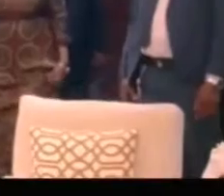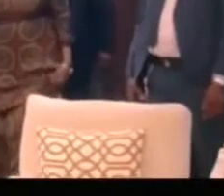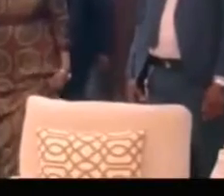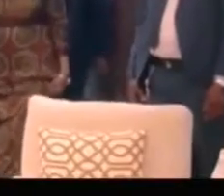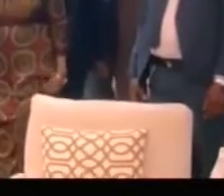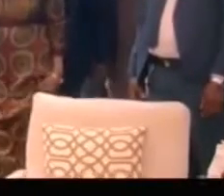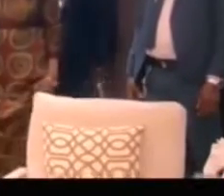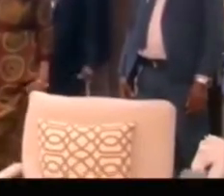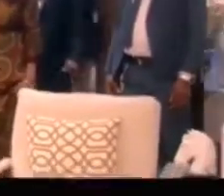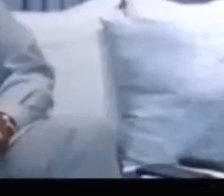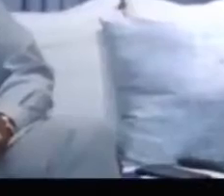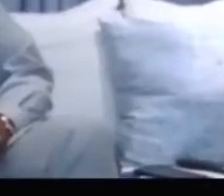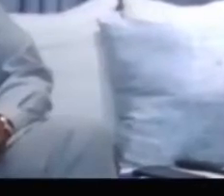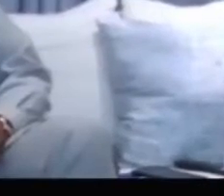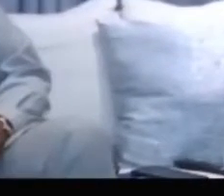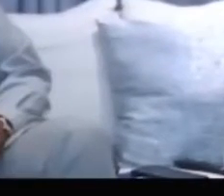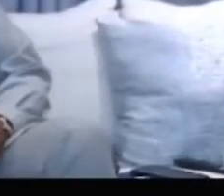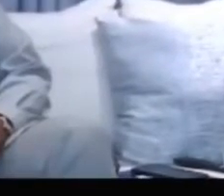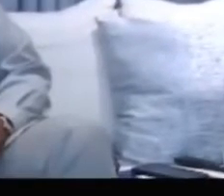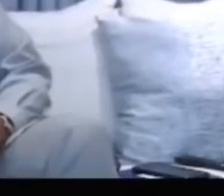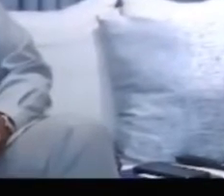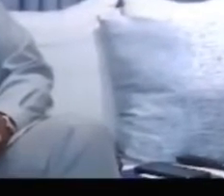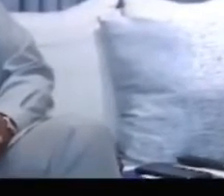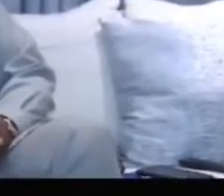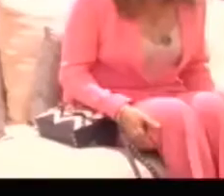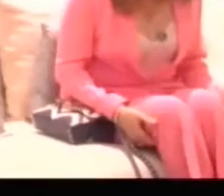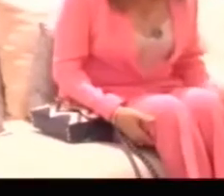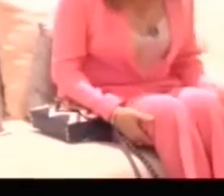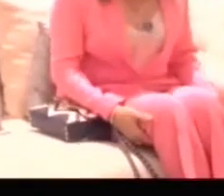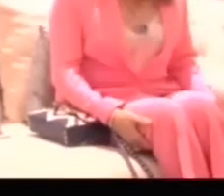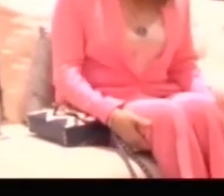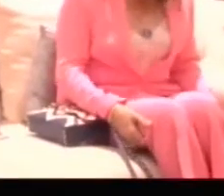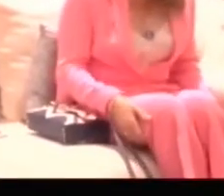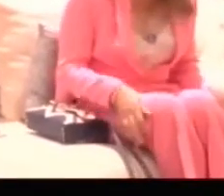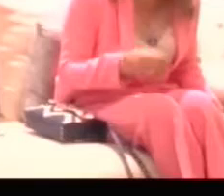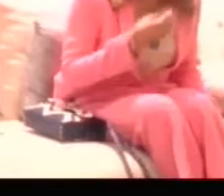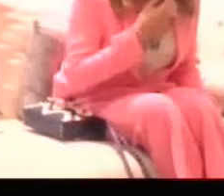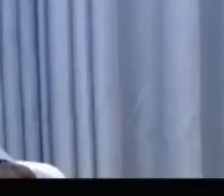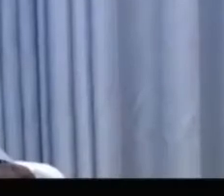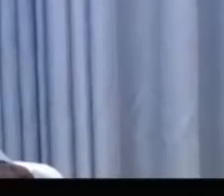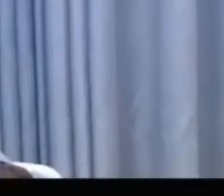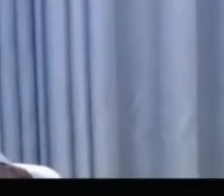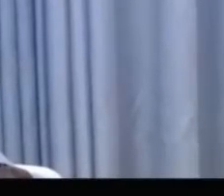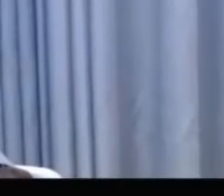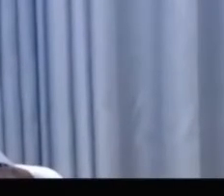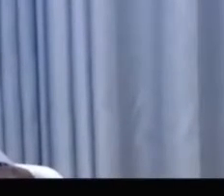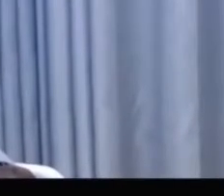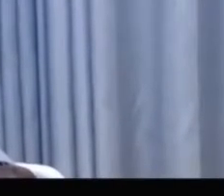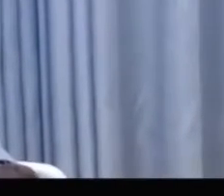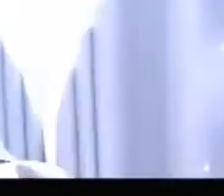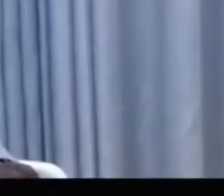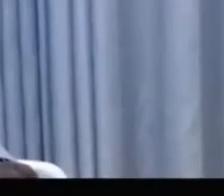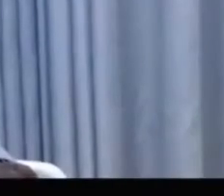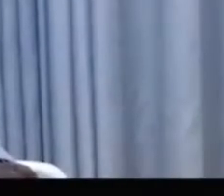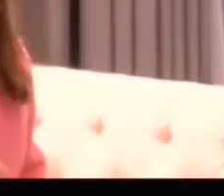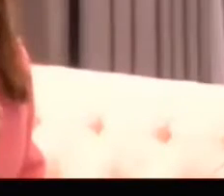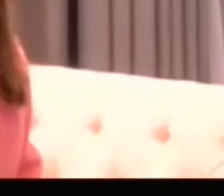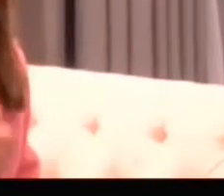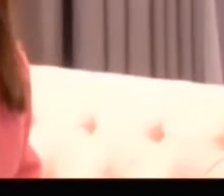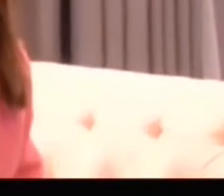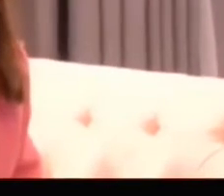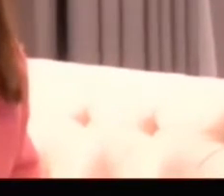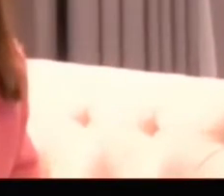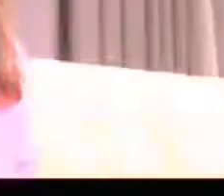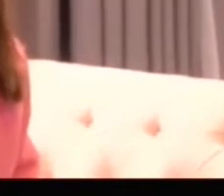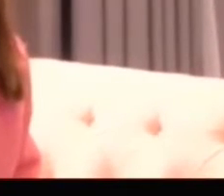officiel. Kinshasa abritera en août 2022 les Jeux de la Francophonie. L'information a été livrée ce mercredi